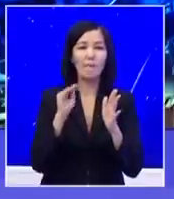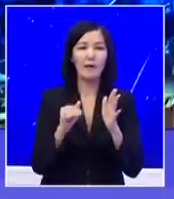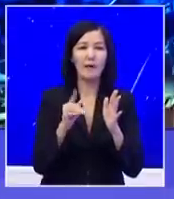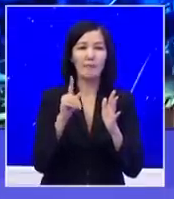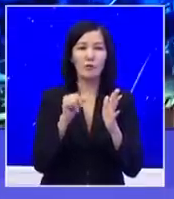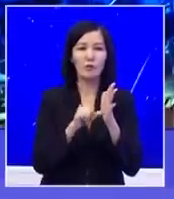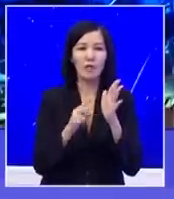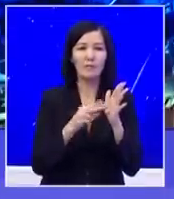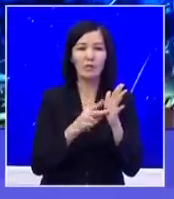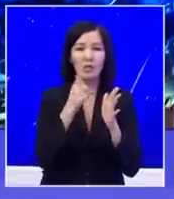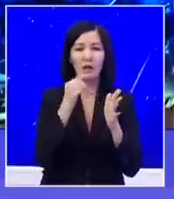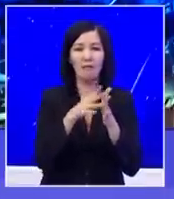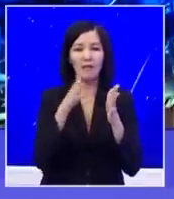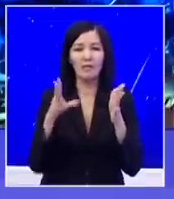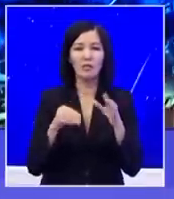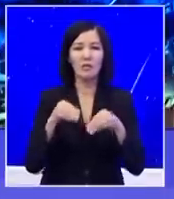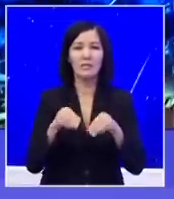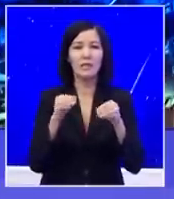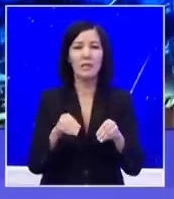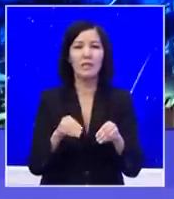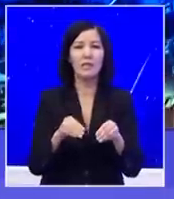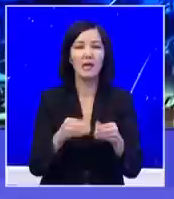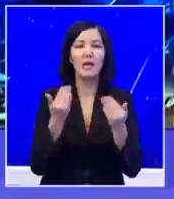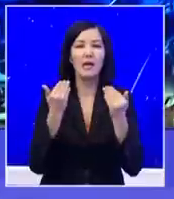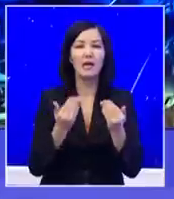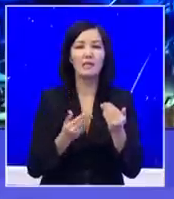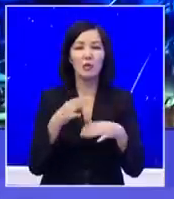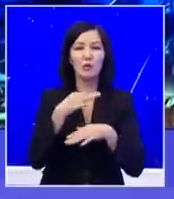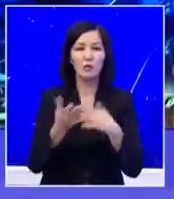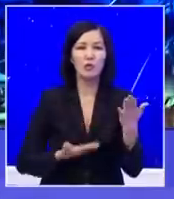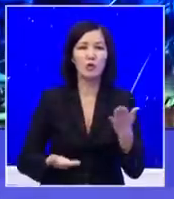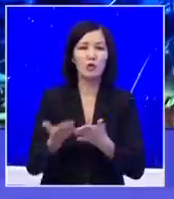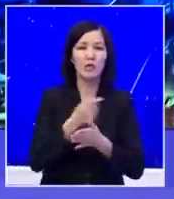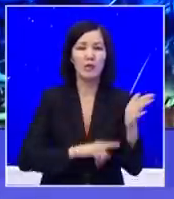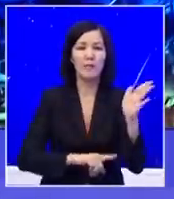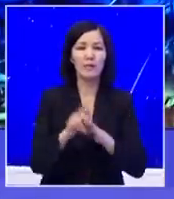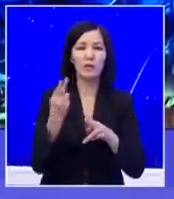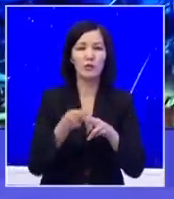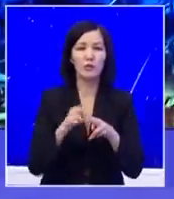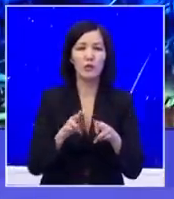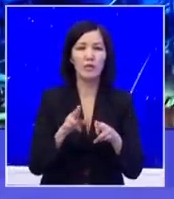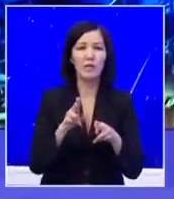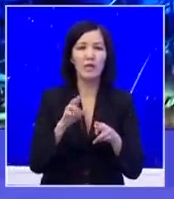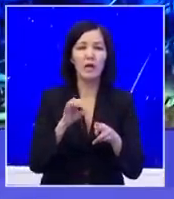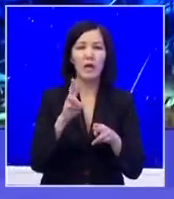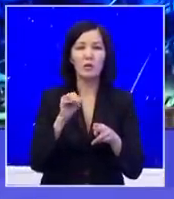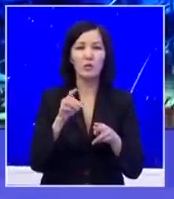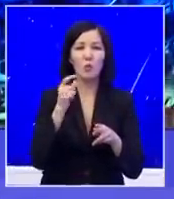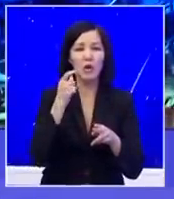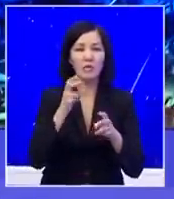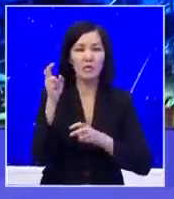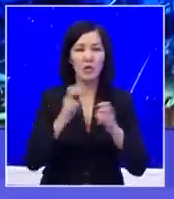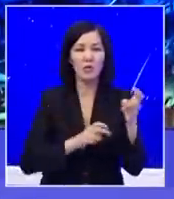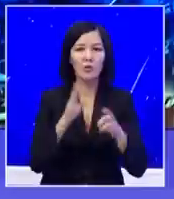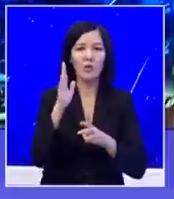3167 гектары қант қызылшасына тиесілі. Жерге түскен дақылдар күзде жинала бастайды. Сондықтан Ақсу қант зауыты алдағы